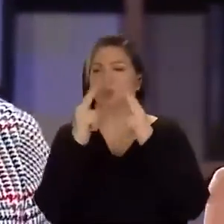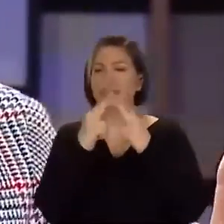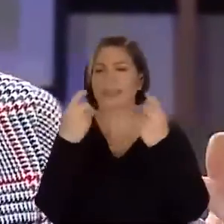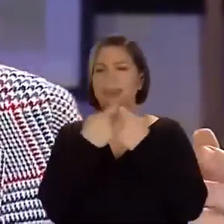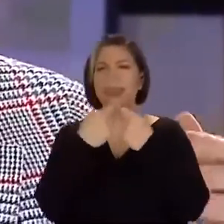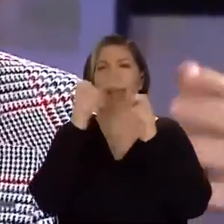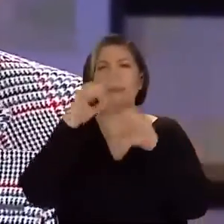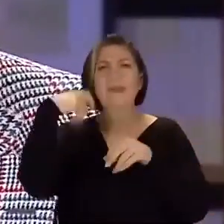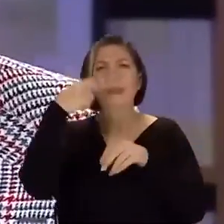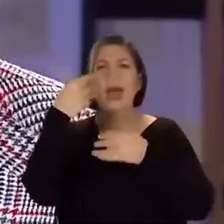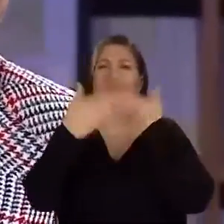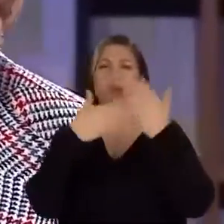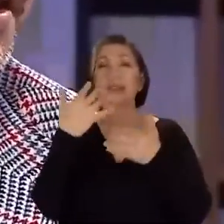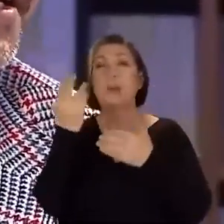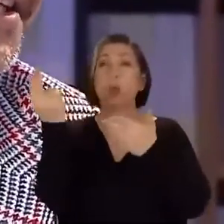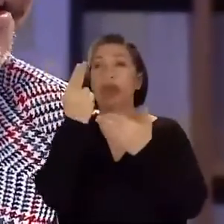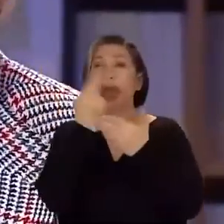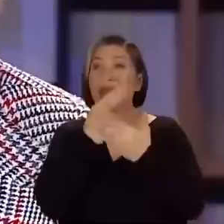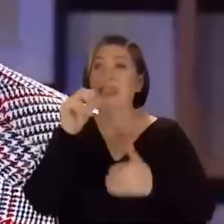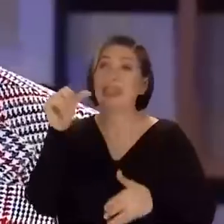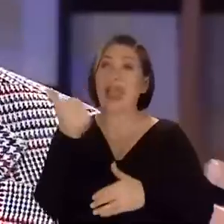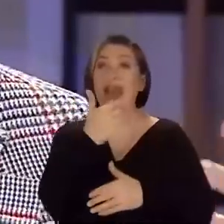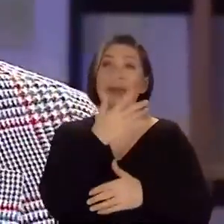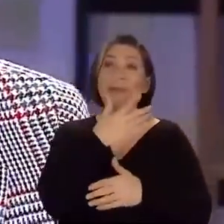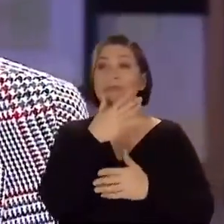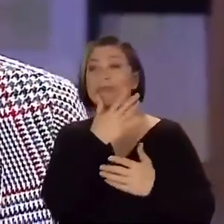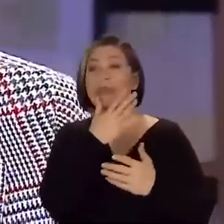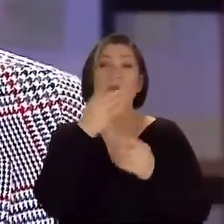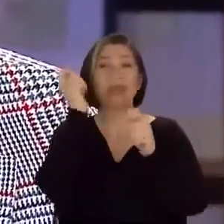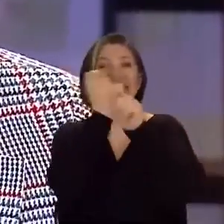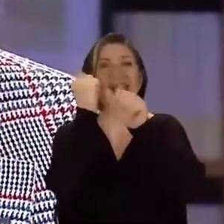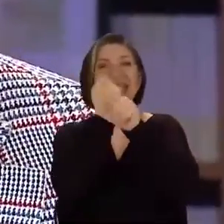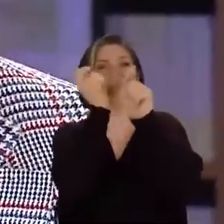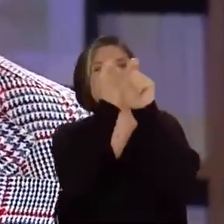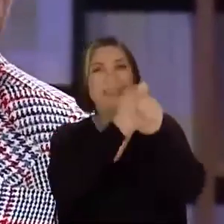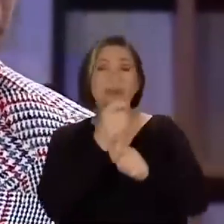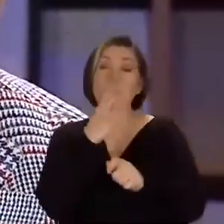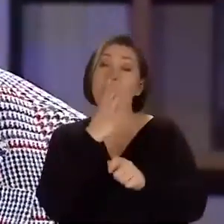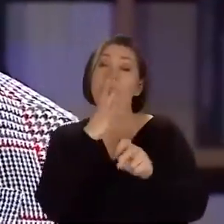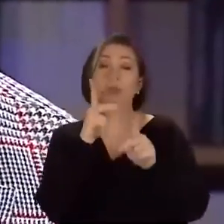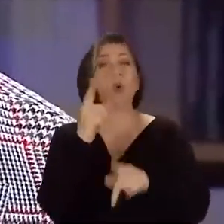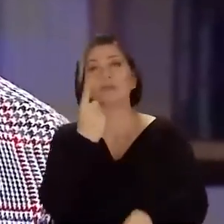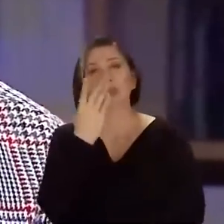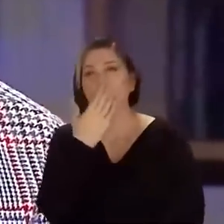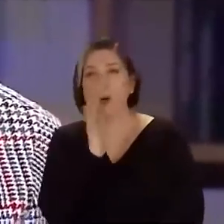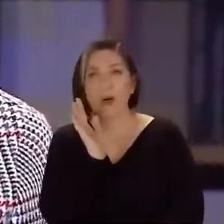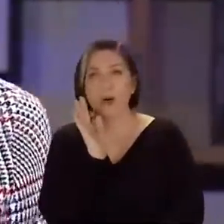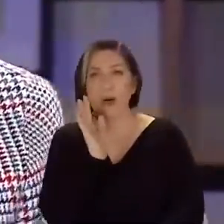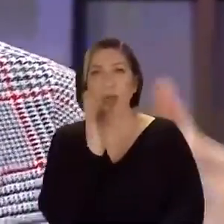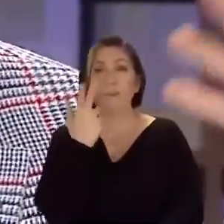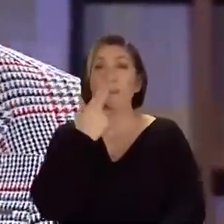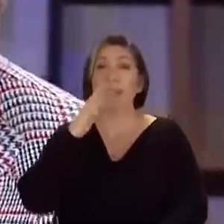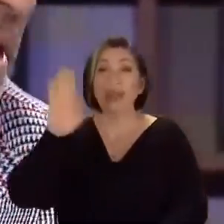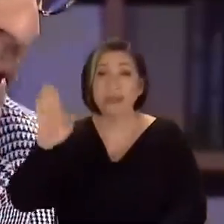gibi filmlerde anlatılıyor. Sanki o resimlerin değerlerini bildiler, o heykellerin değerlerini bildiler gibi. Öyle bir şey yok. Hem